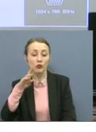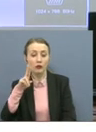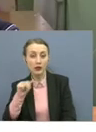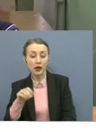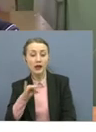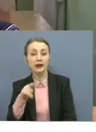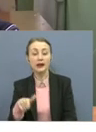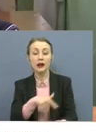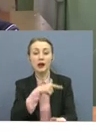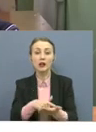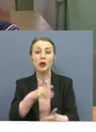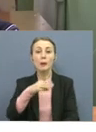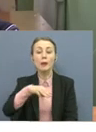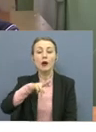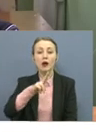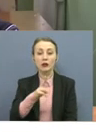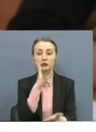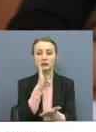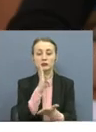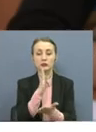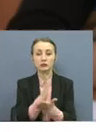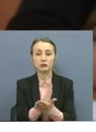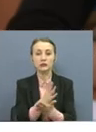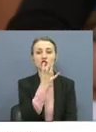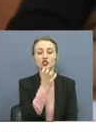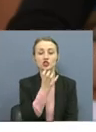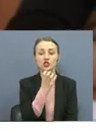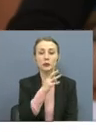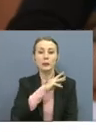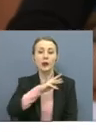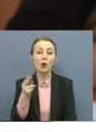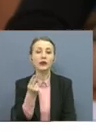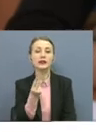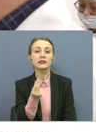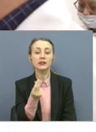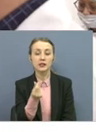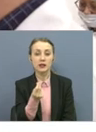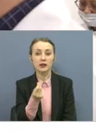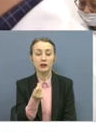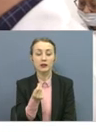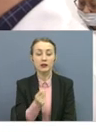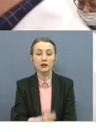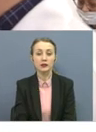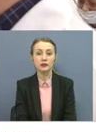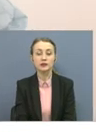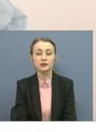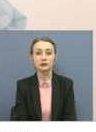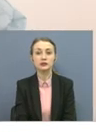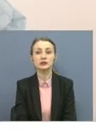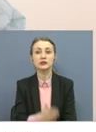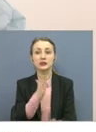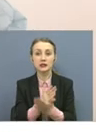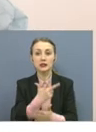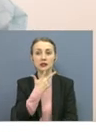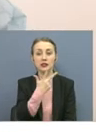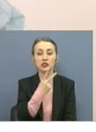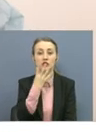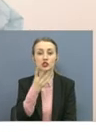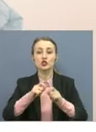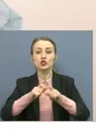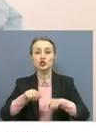бар. Білім ошақтарын ұстаздармен қамту үшін 16 жас педагогқа қолдау көрсетіліпті. Аудандық аурухананың 7 дәрігеріне баспана бөлініп,